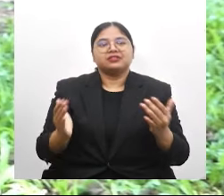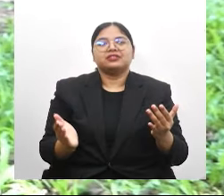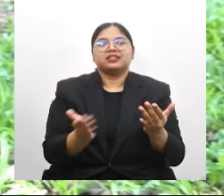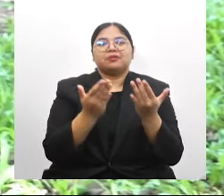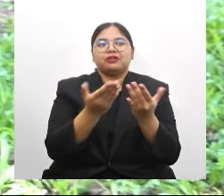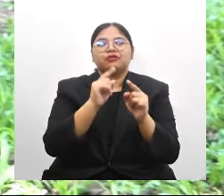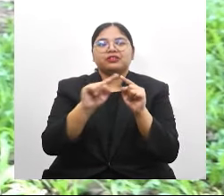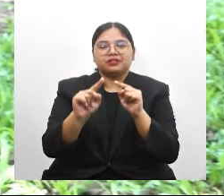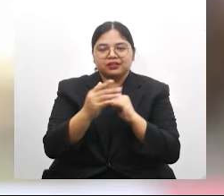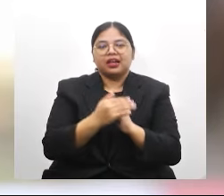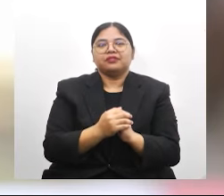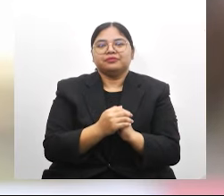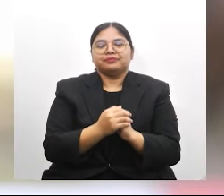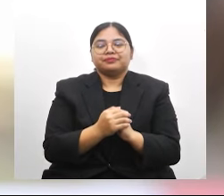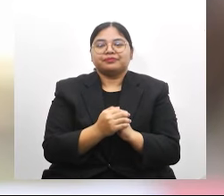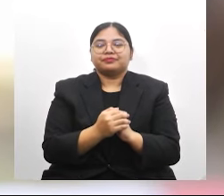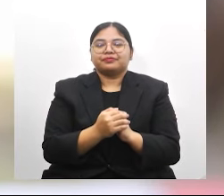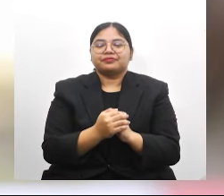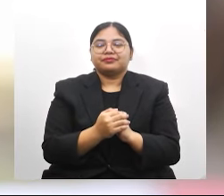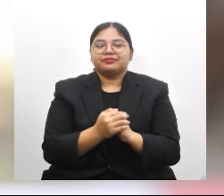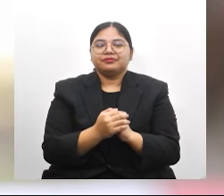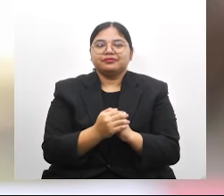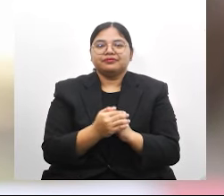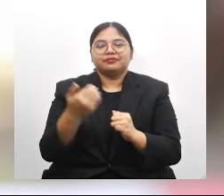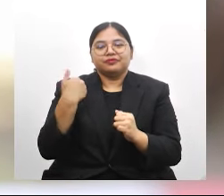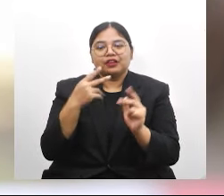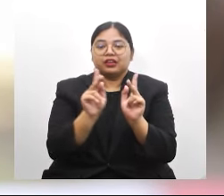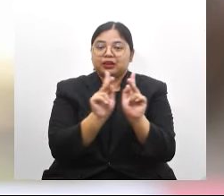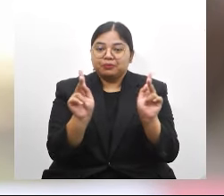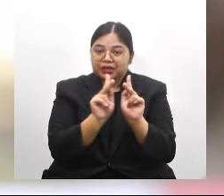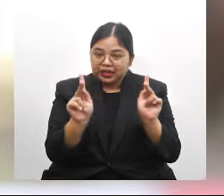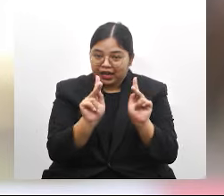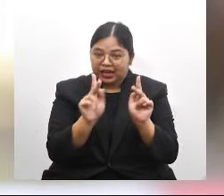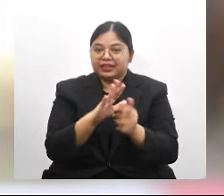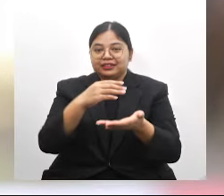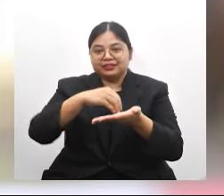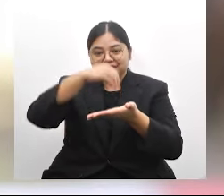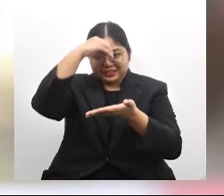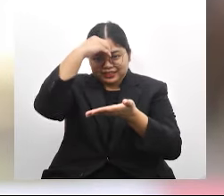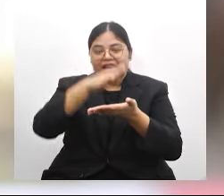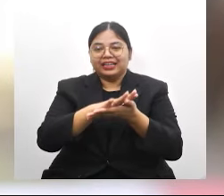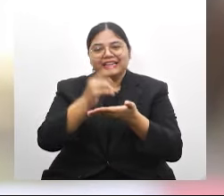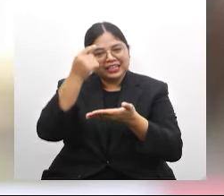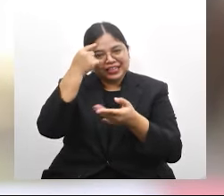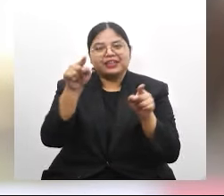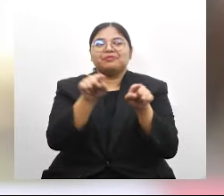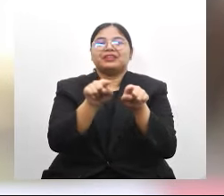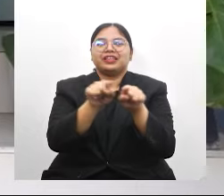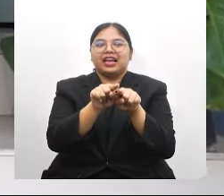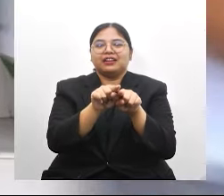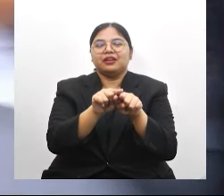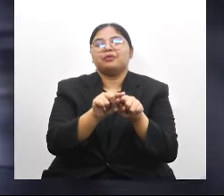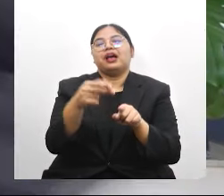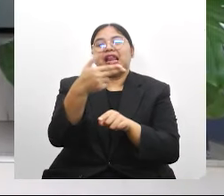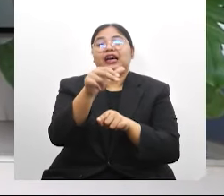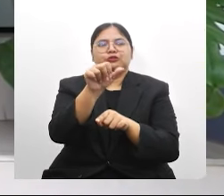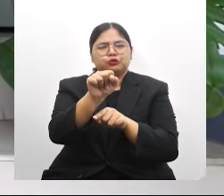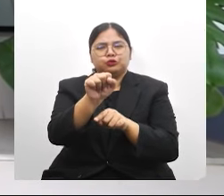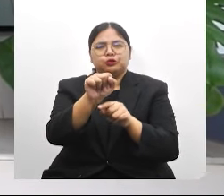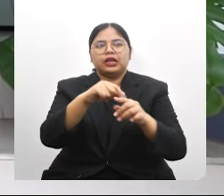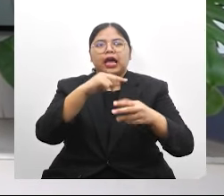อนุญาตนำเรียนตั้งแต่อ่อคณะกรรมการสาถาศึกษานะคะที่เห็นด้วยที่ต้องการให้ปรับปรุงหลักสูตรนะคะเอ่อ